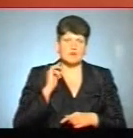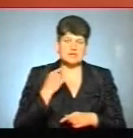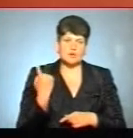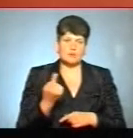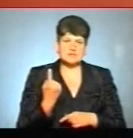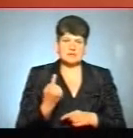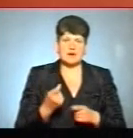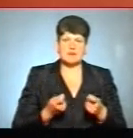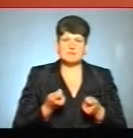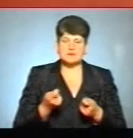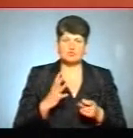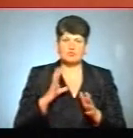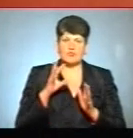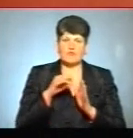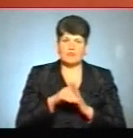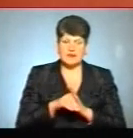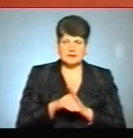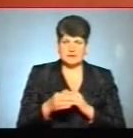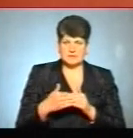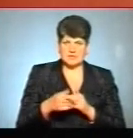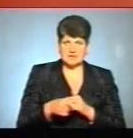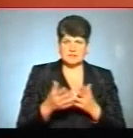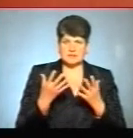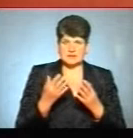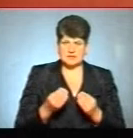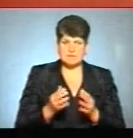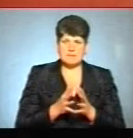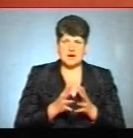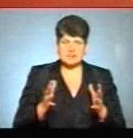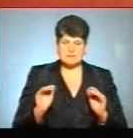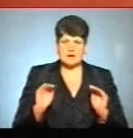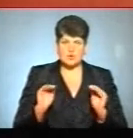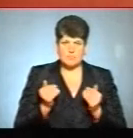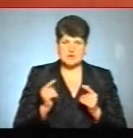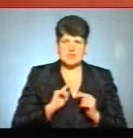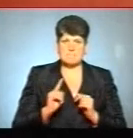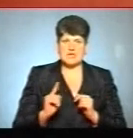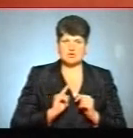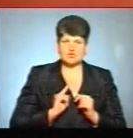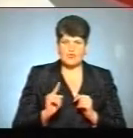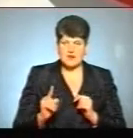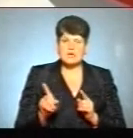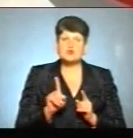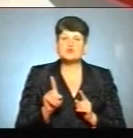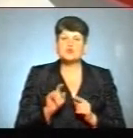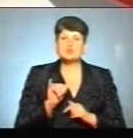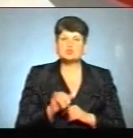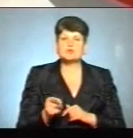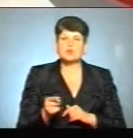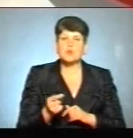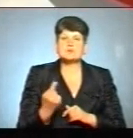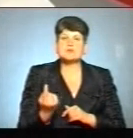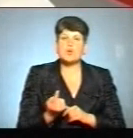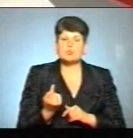державних адміністраціях, що буде введено на прийдешні вихідні режим максимального обмеження пересування. Що у Тернопільській